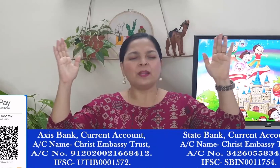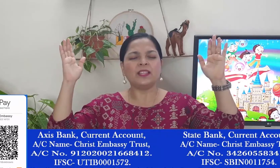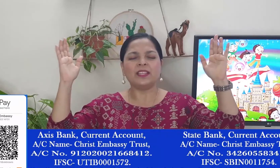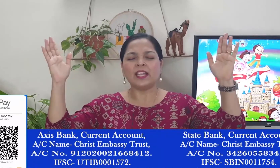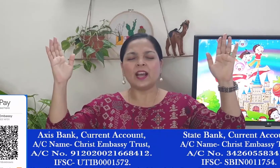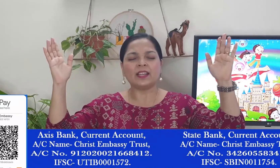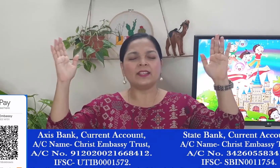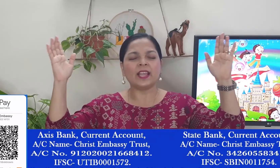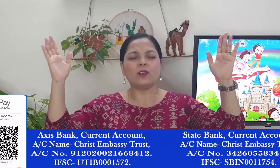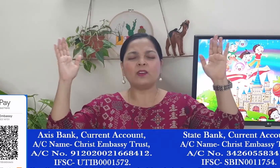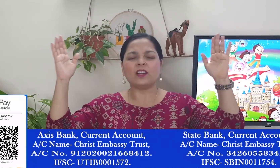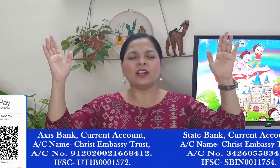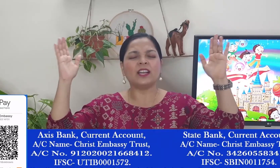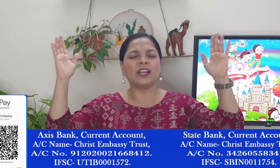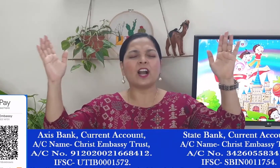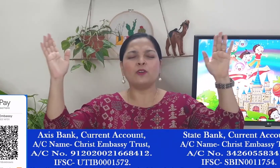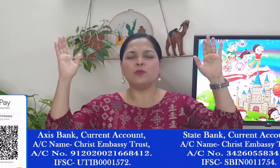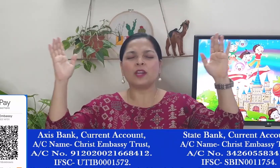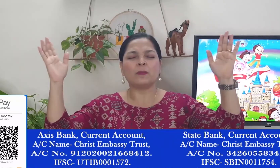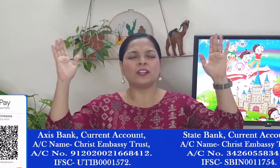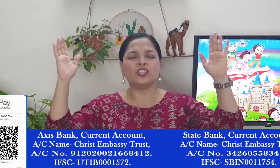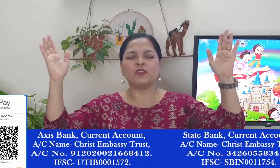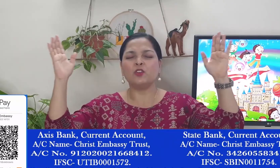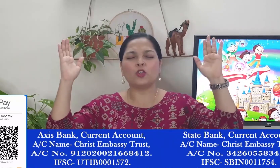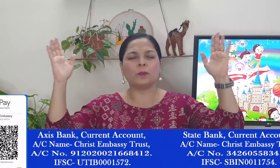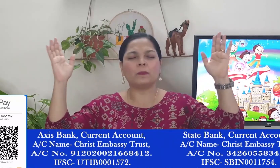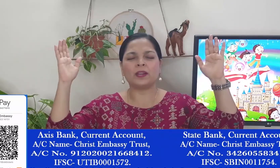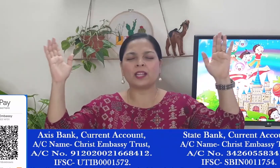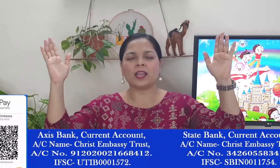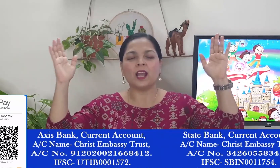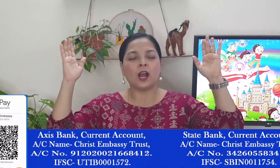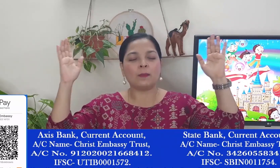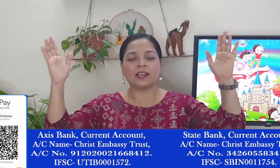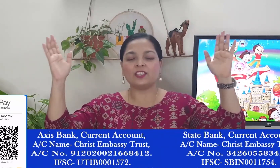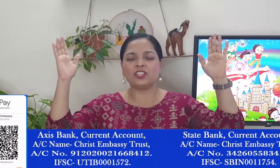आम्ही दिलेला आहे तर आम्ही मोठी फसल ग्रहण करत आहोत